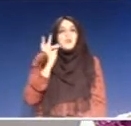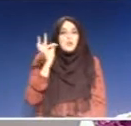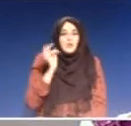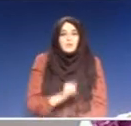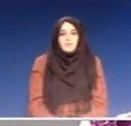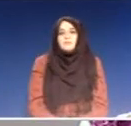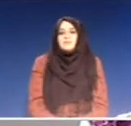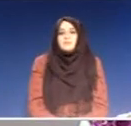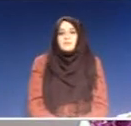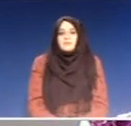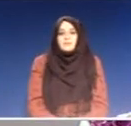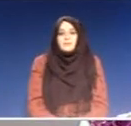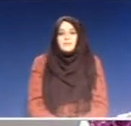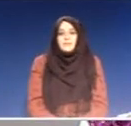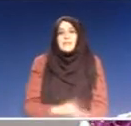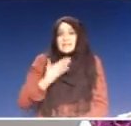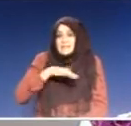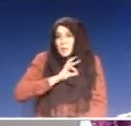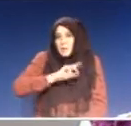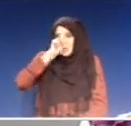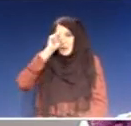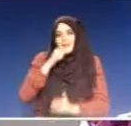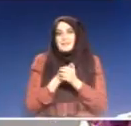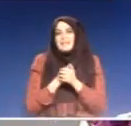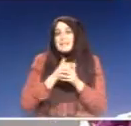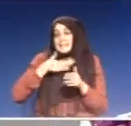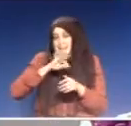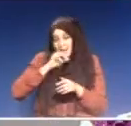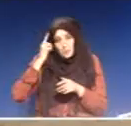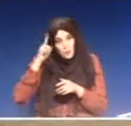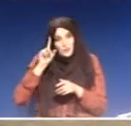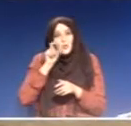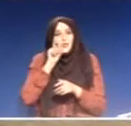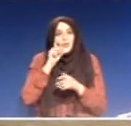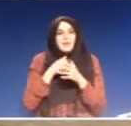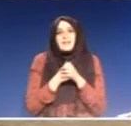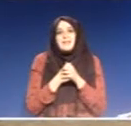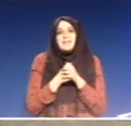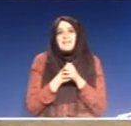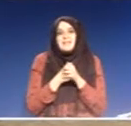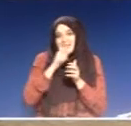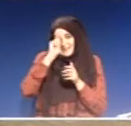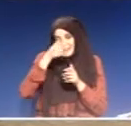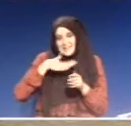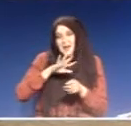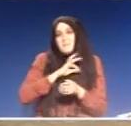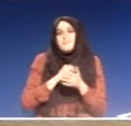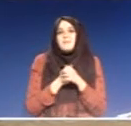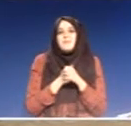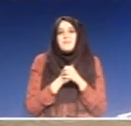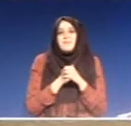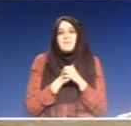عليكم جيجيجا السلام عليكم ورحمه الله السلام عليكم الاستاذ بوزري مرحبا بك السلام عليكم مرحبا بك